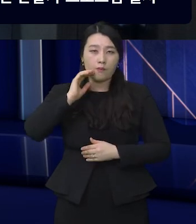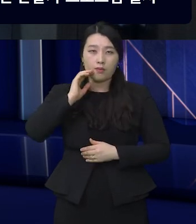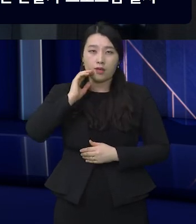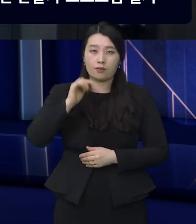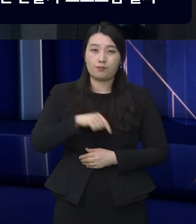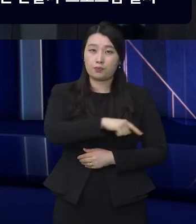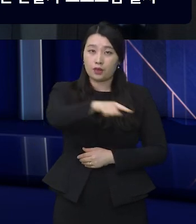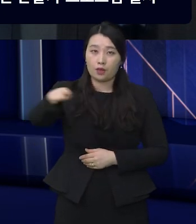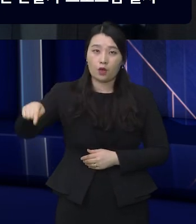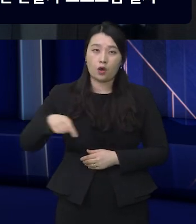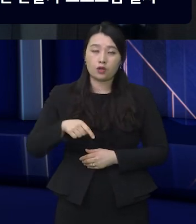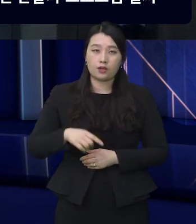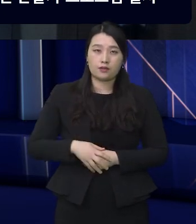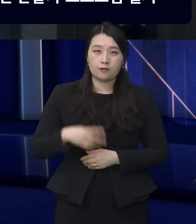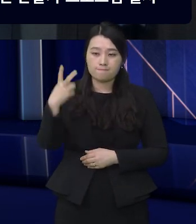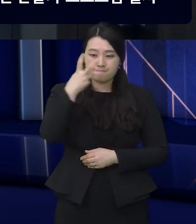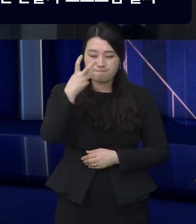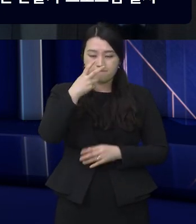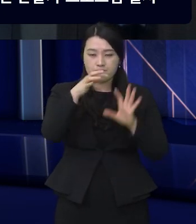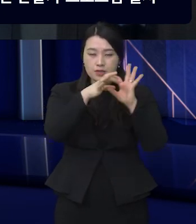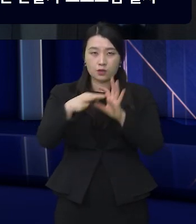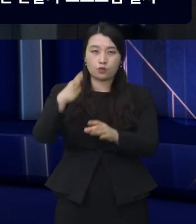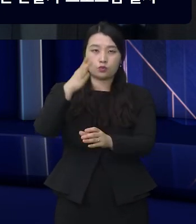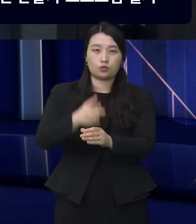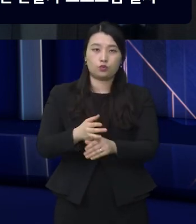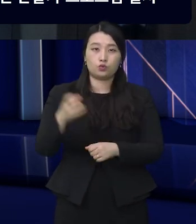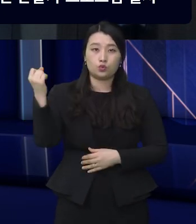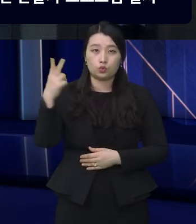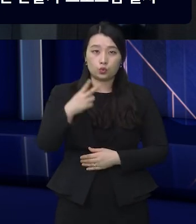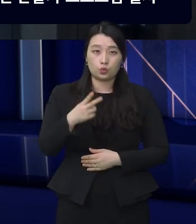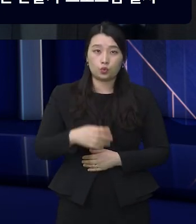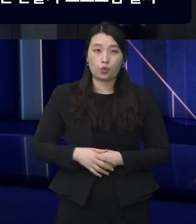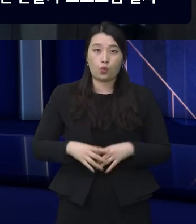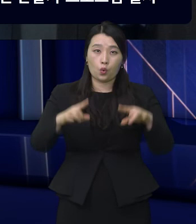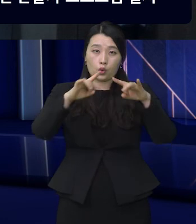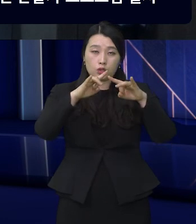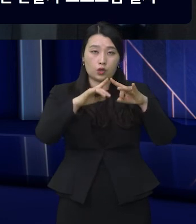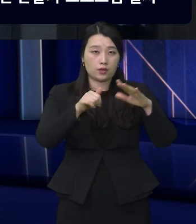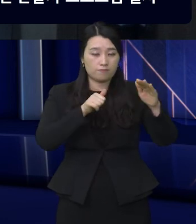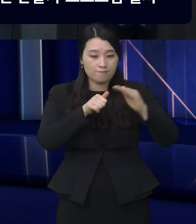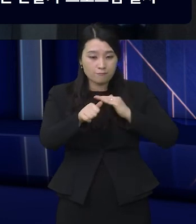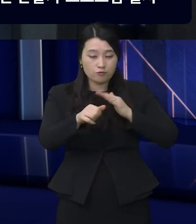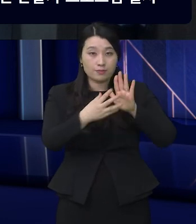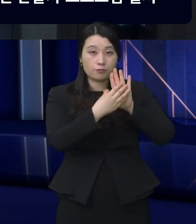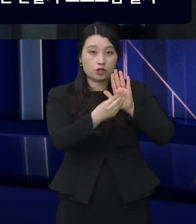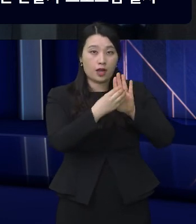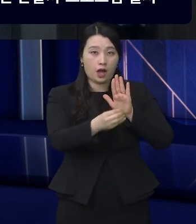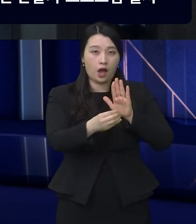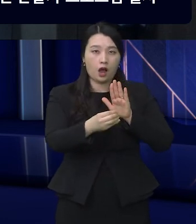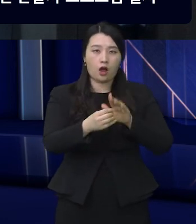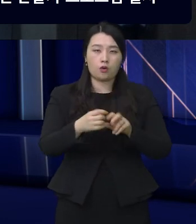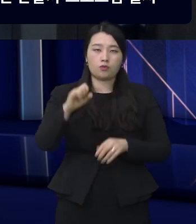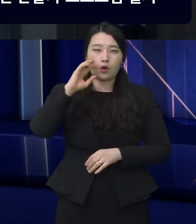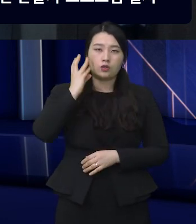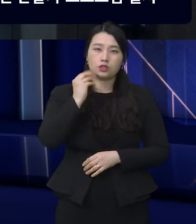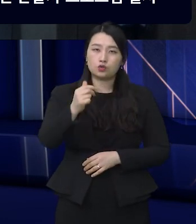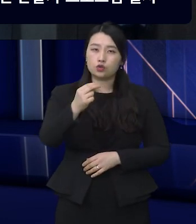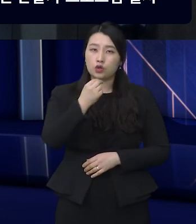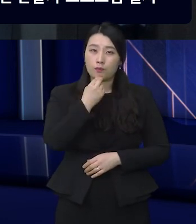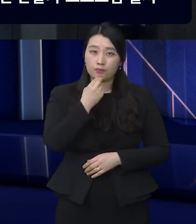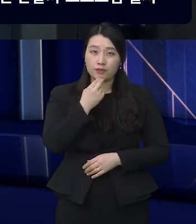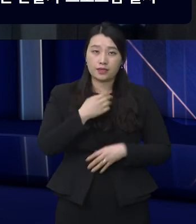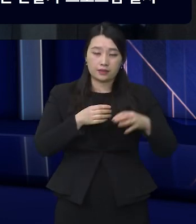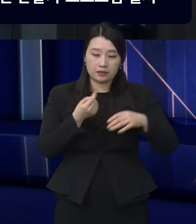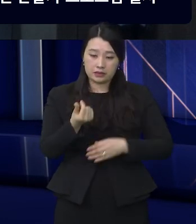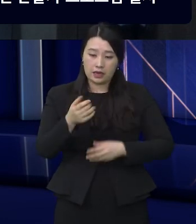방역 점검을 실시하고 있습니다 아 또 전자 초입 명부 운영에 익숙지 않는 속임 욕 오렴 사업주가 운영하는